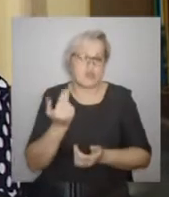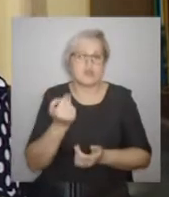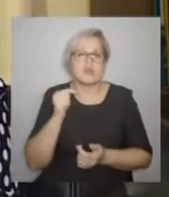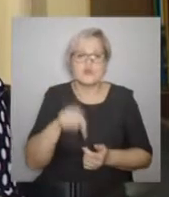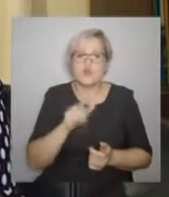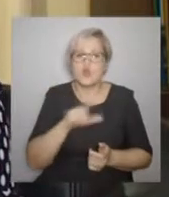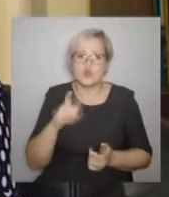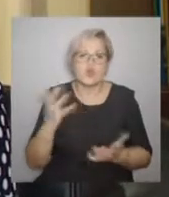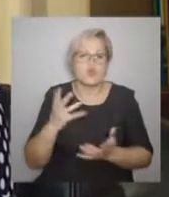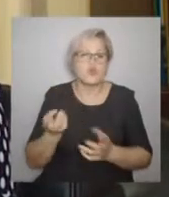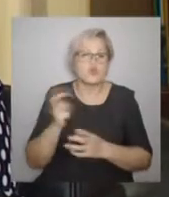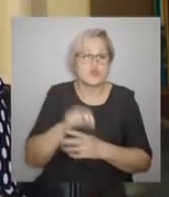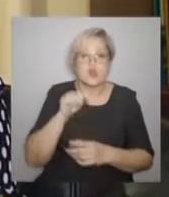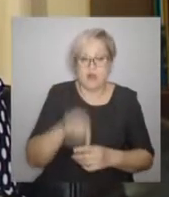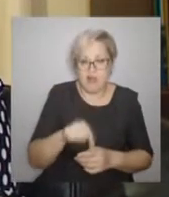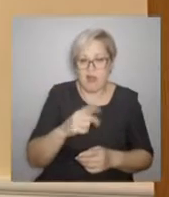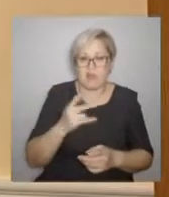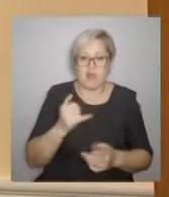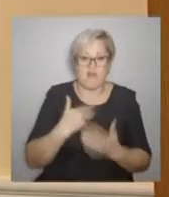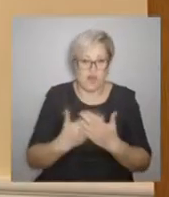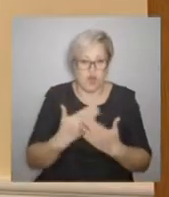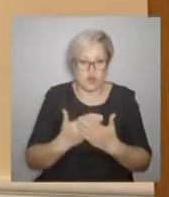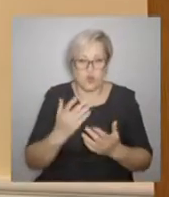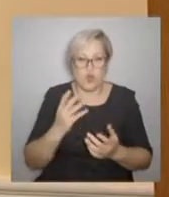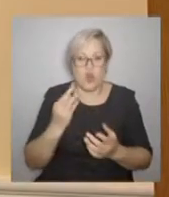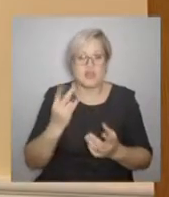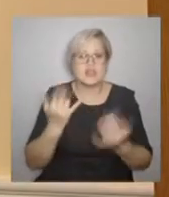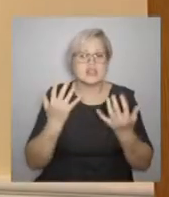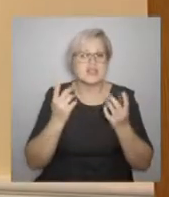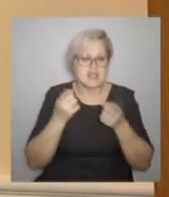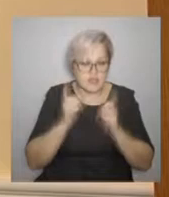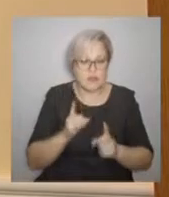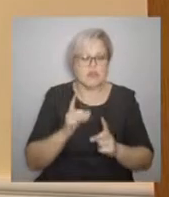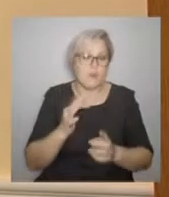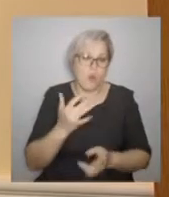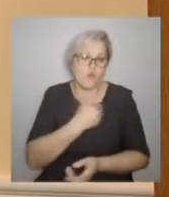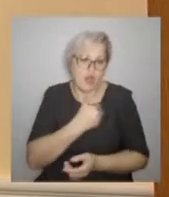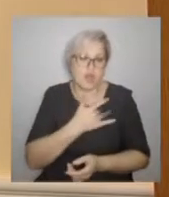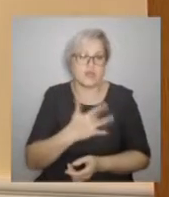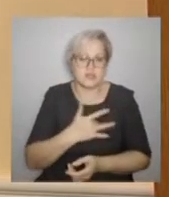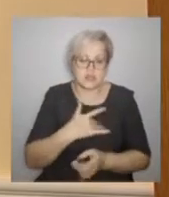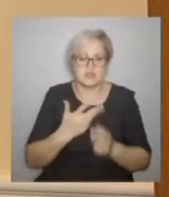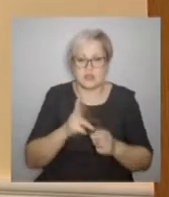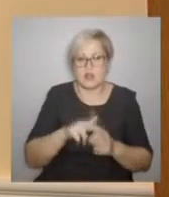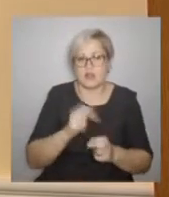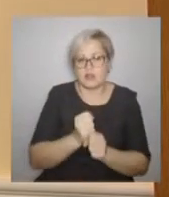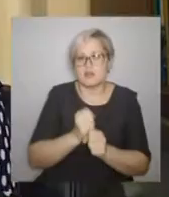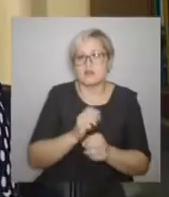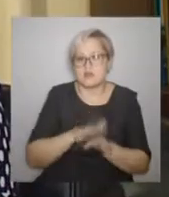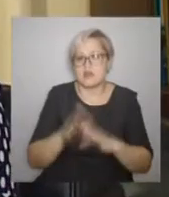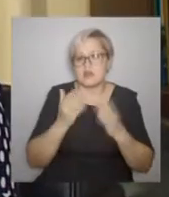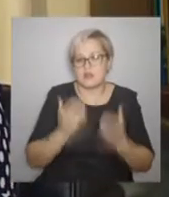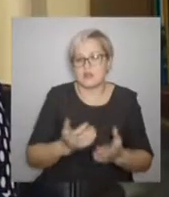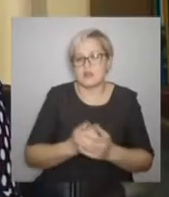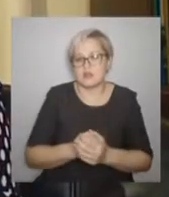очень маленькие. То есть, в общем-то, люди в основном делают это по велению своего сердца. В большинстве